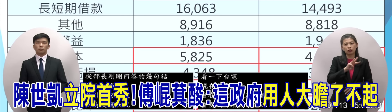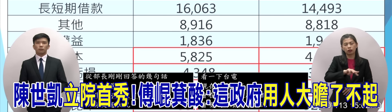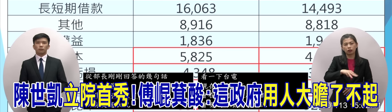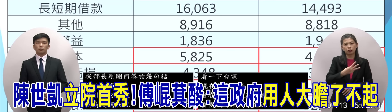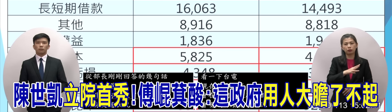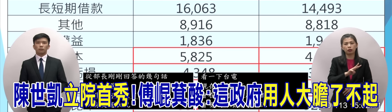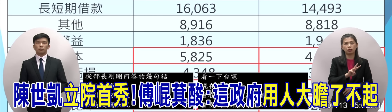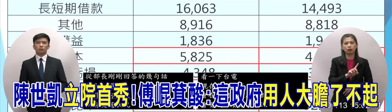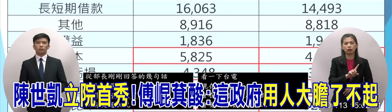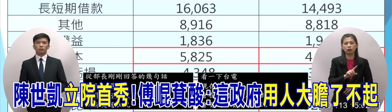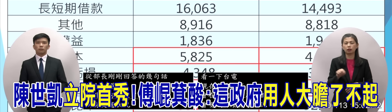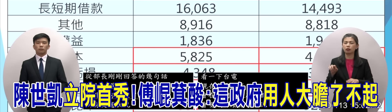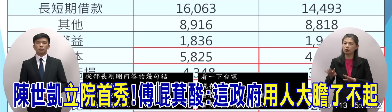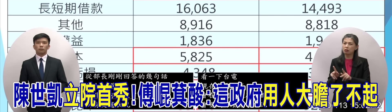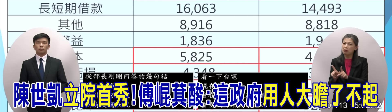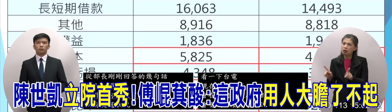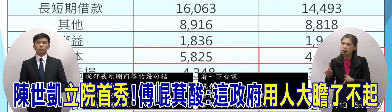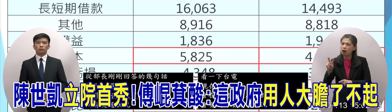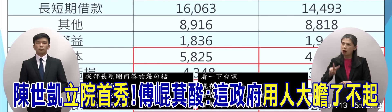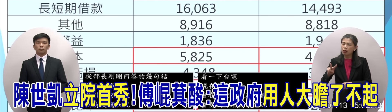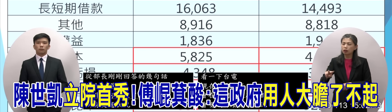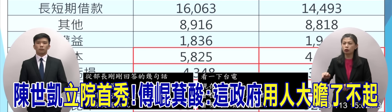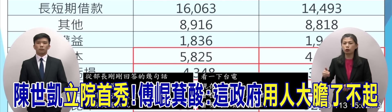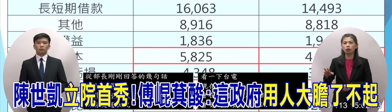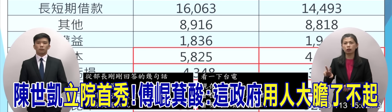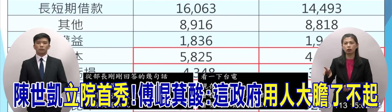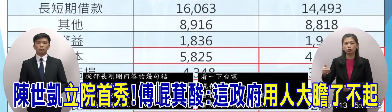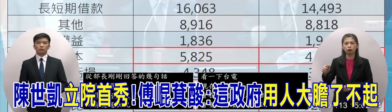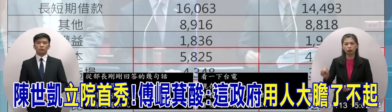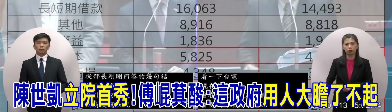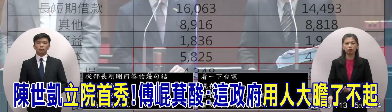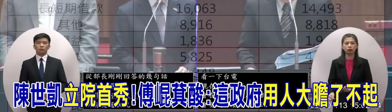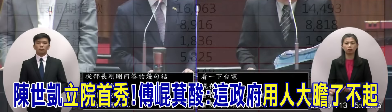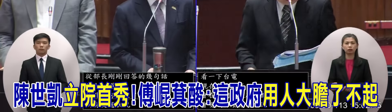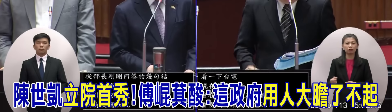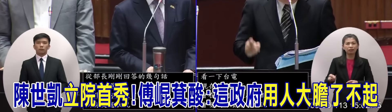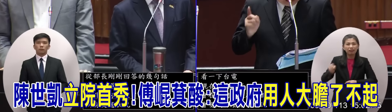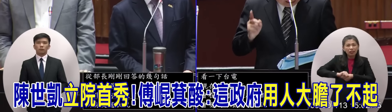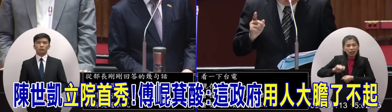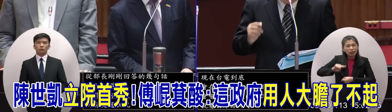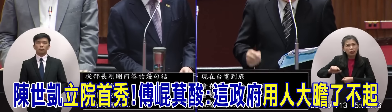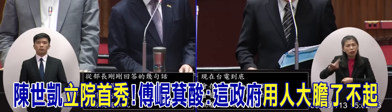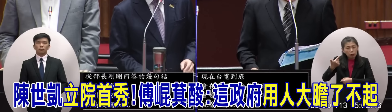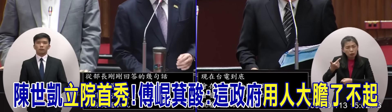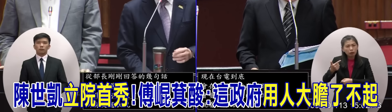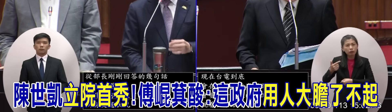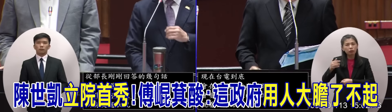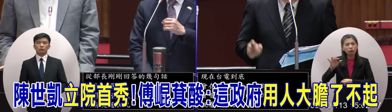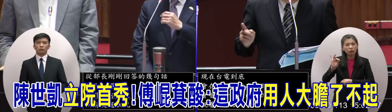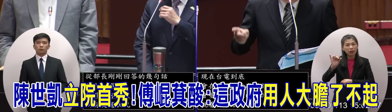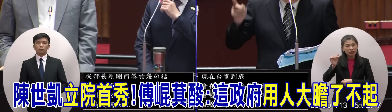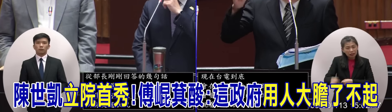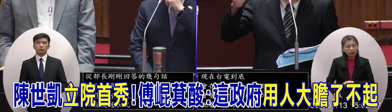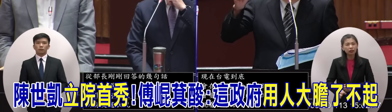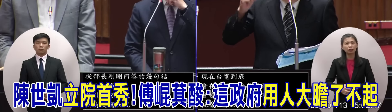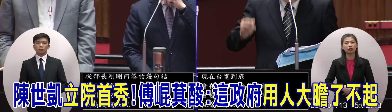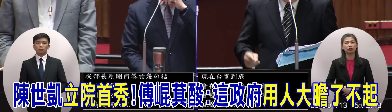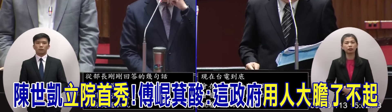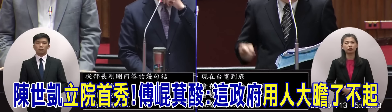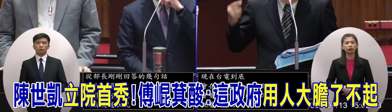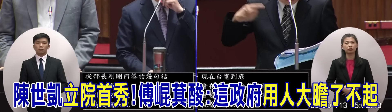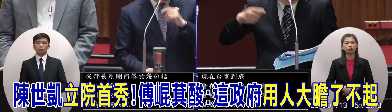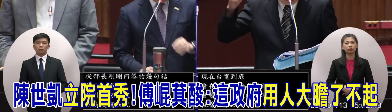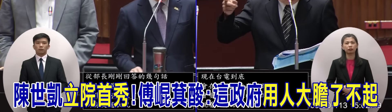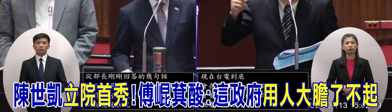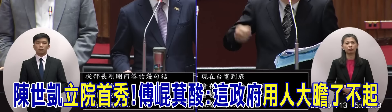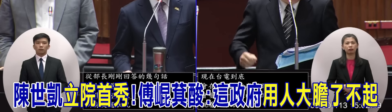2兆3310亿，今年负债2兆4979亿，多了1600亿。好，资本额膨胀了